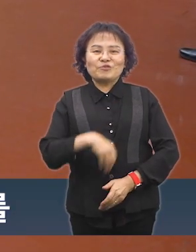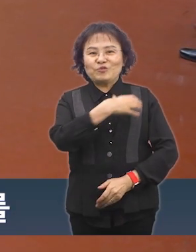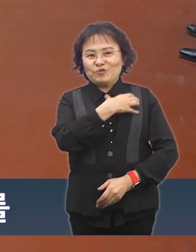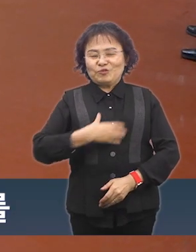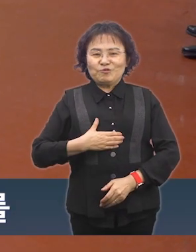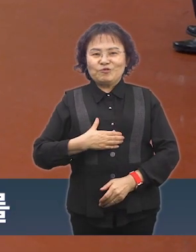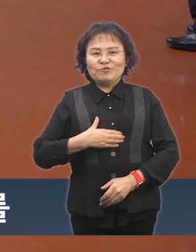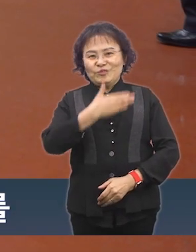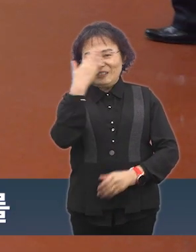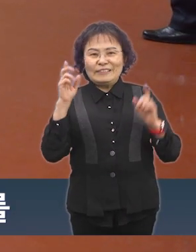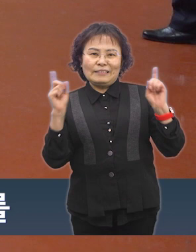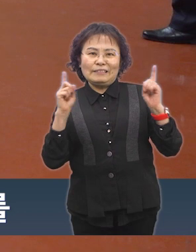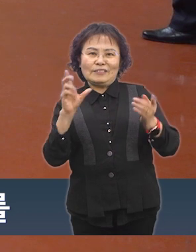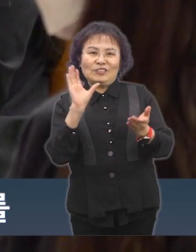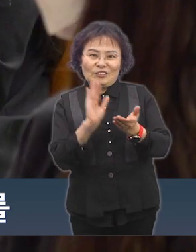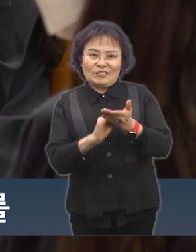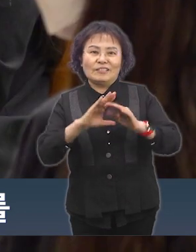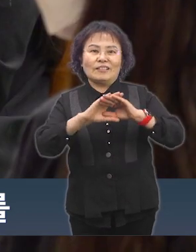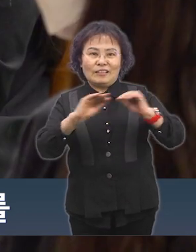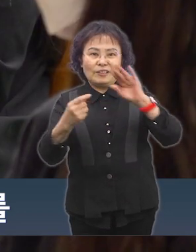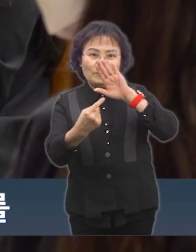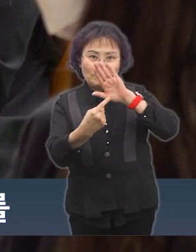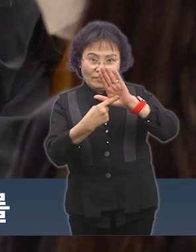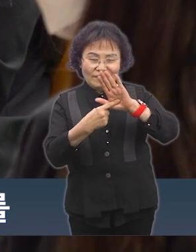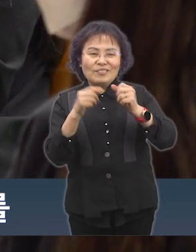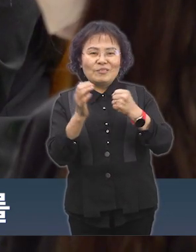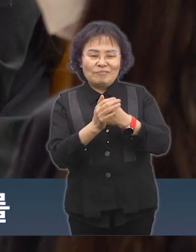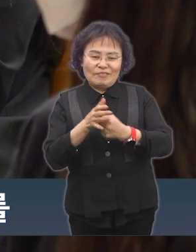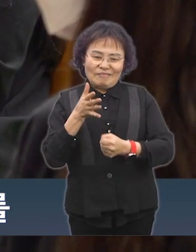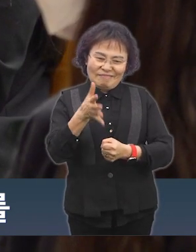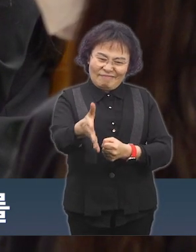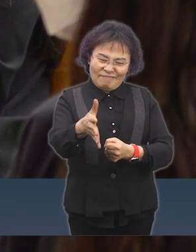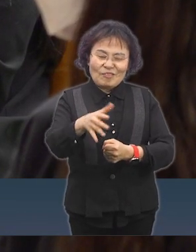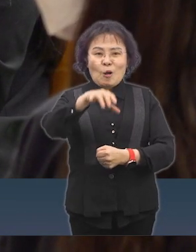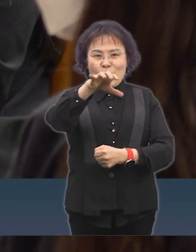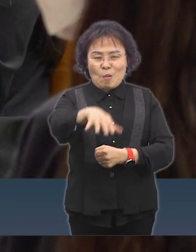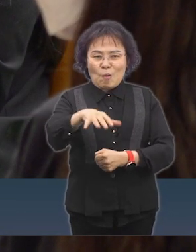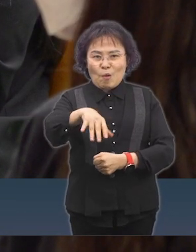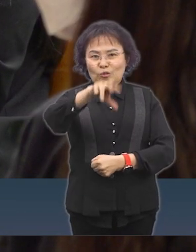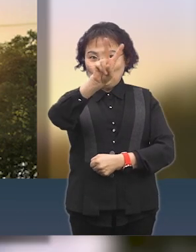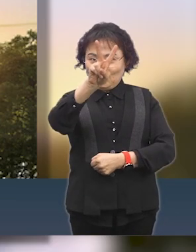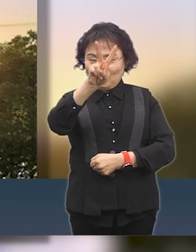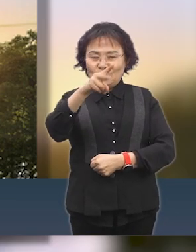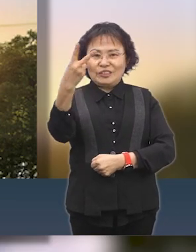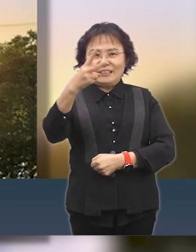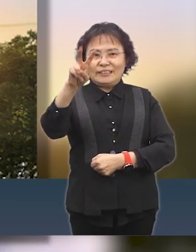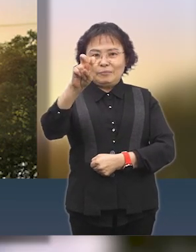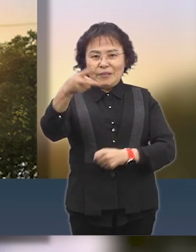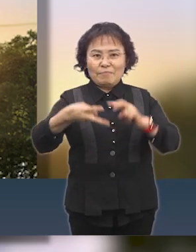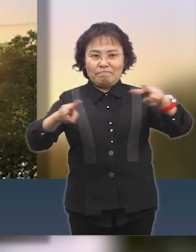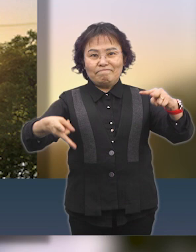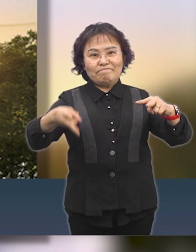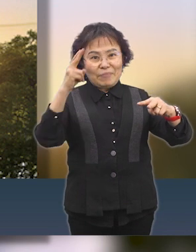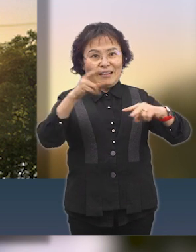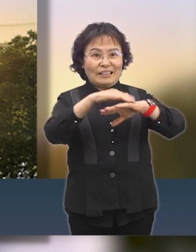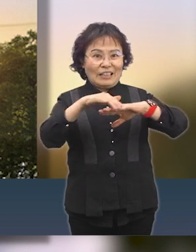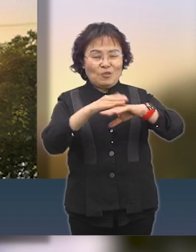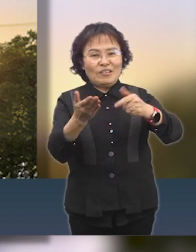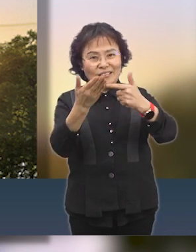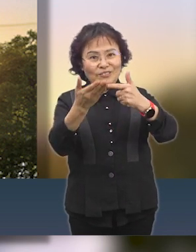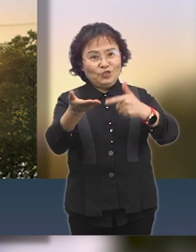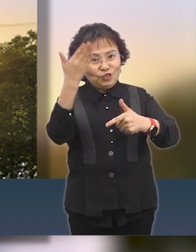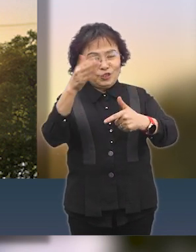군은 청년실업 문제 해소에 기여하고자 취창업 특화공간 2개소를 2023년도에 개관합니다 상반기에는